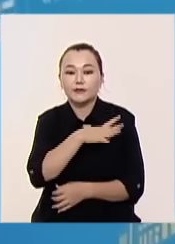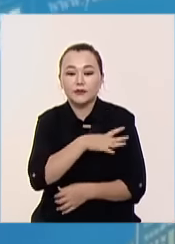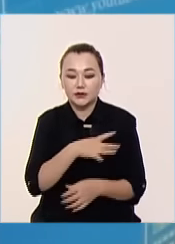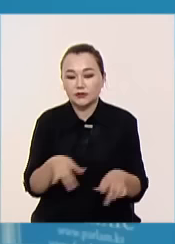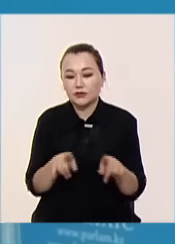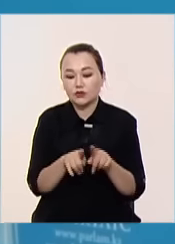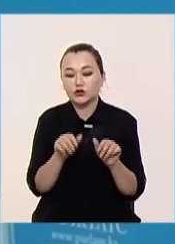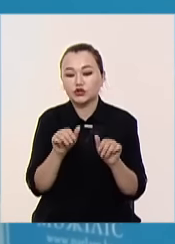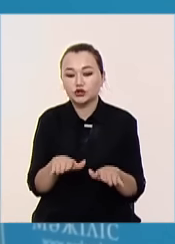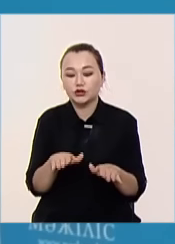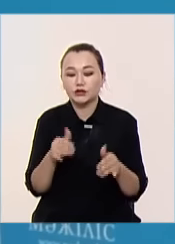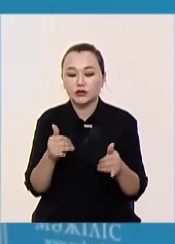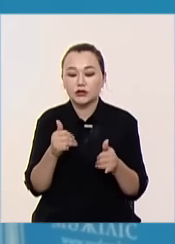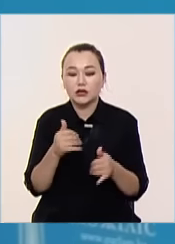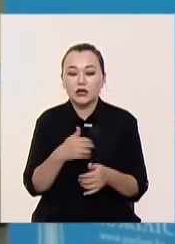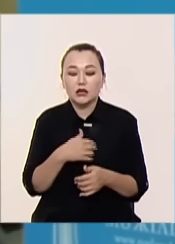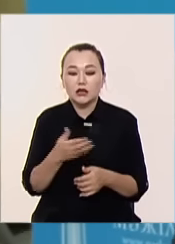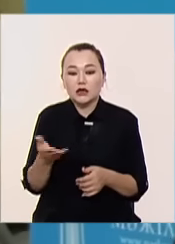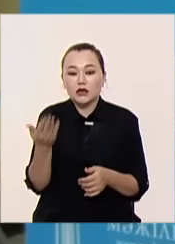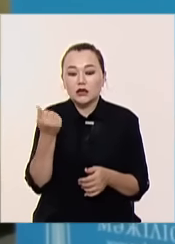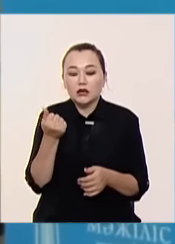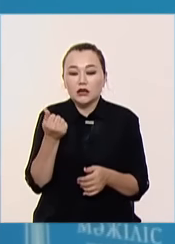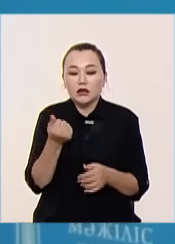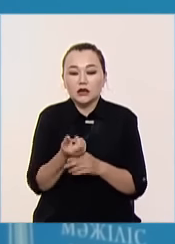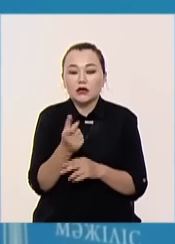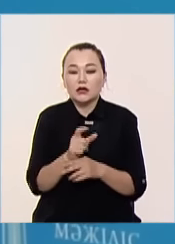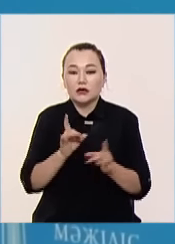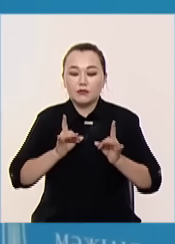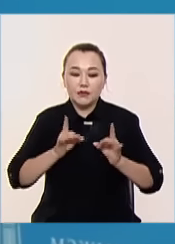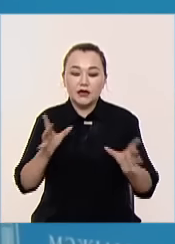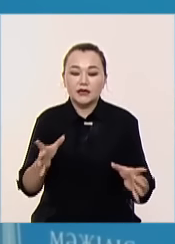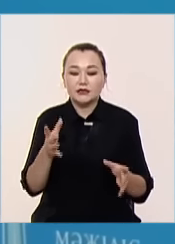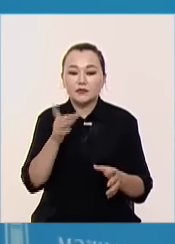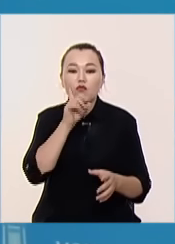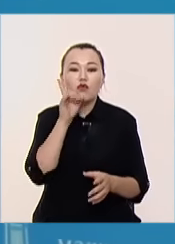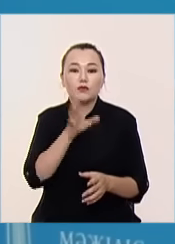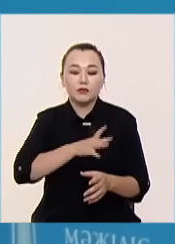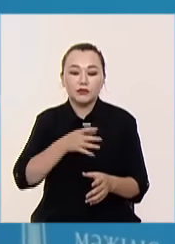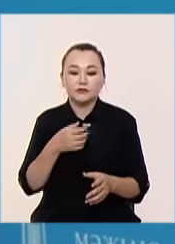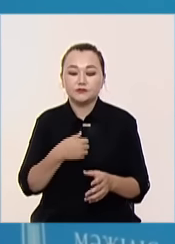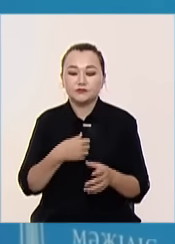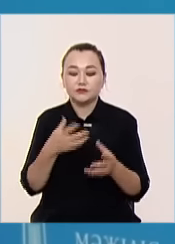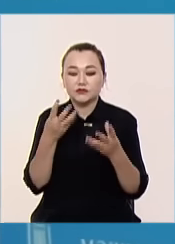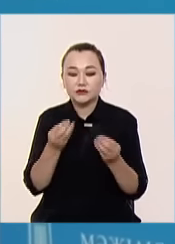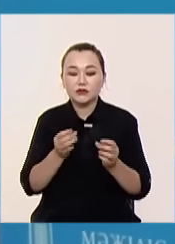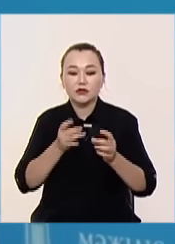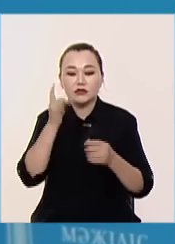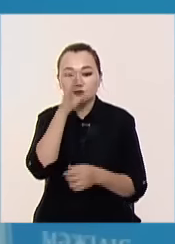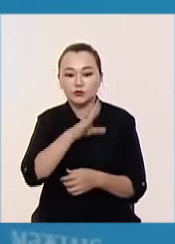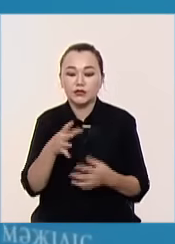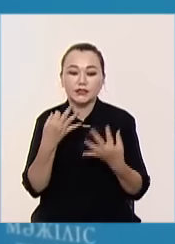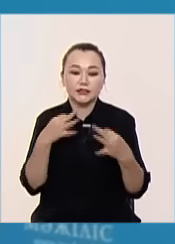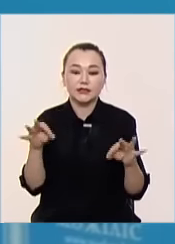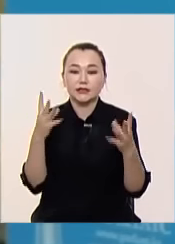такому выводу. Да. Ну, я был тогда молод в те годы, но это действительно день, когда была принята декларация о независимости. И, конечно,